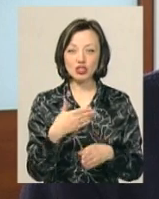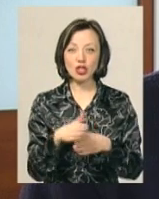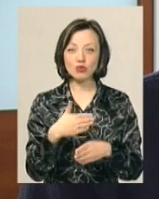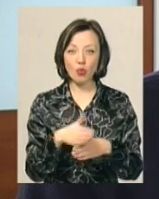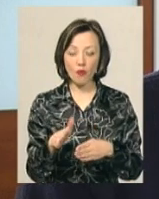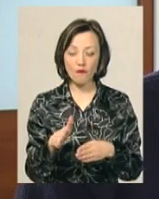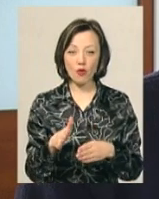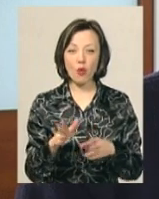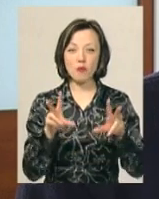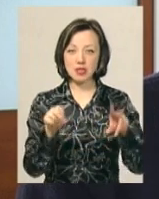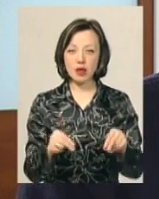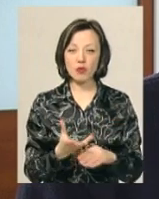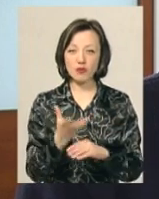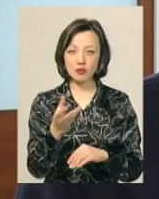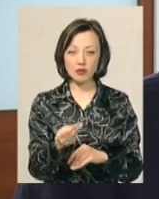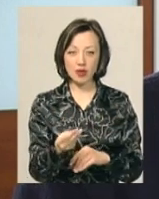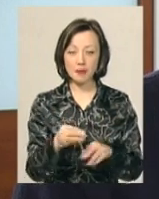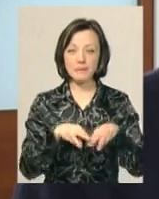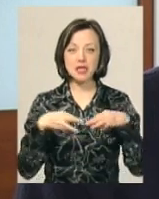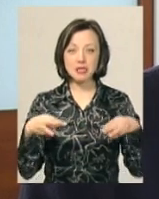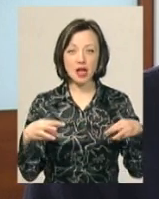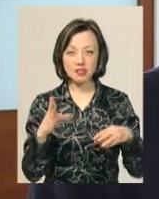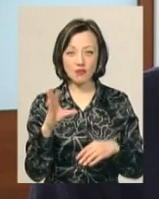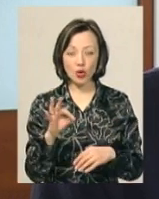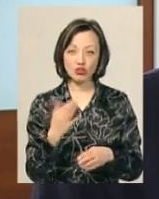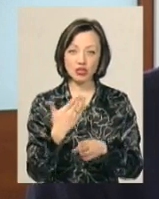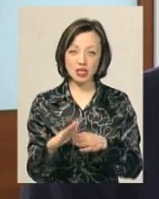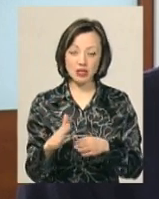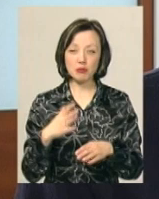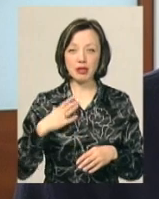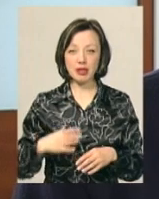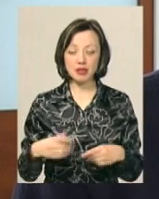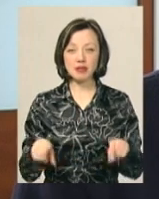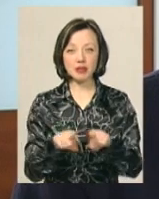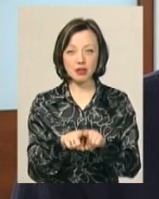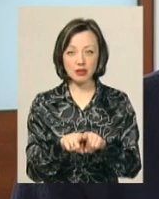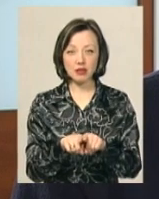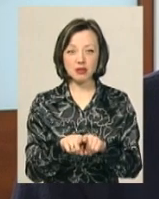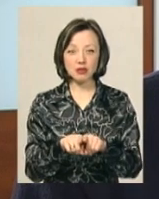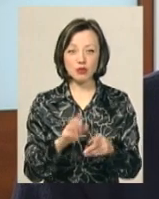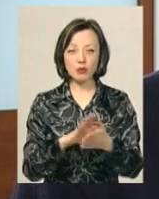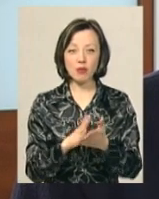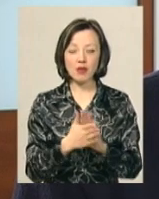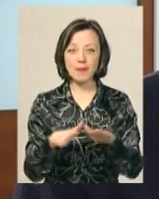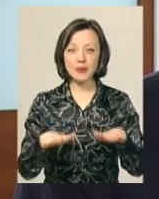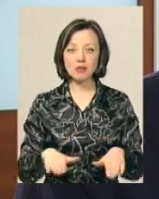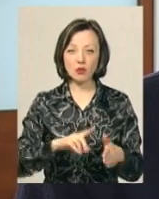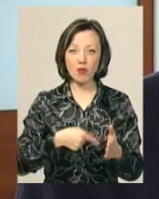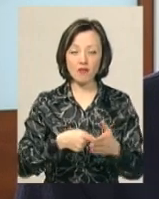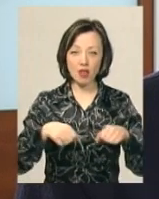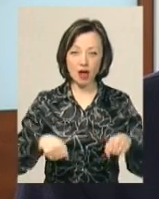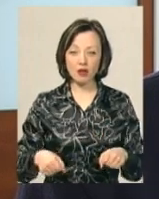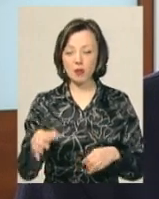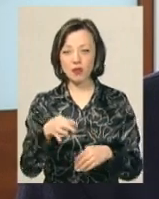Частково обіцяю профінансувати міністерство, частина прийдеться, так би мовити, домовлятися з місцевою міською владою,